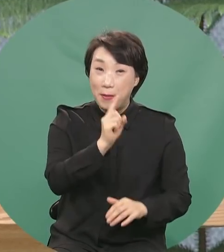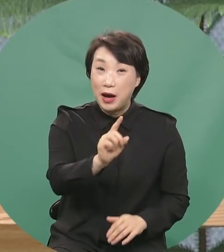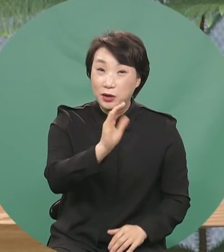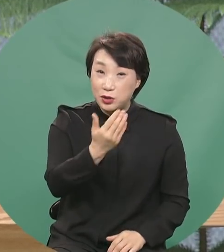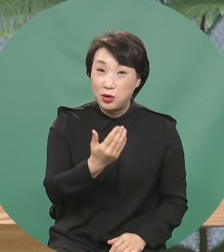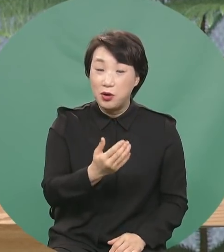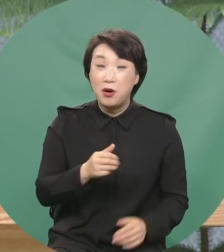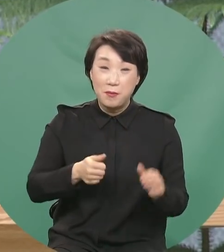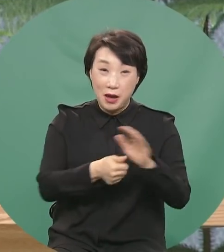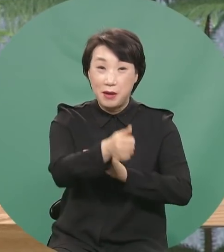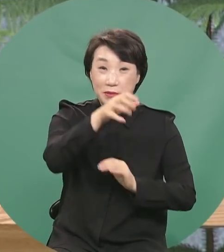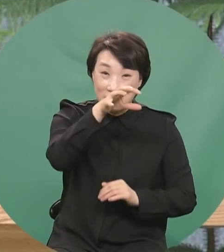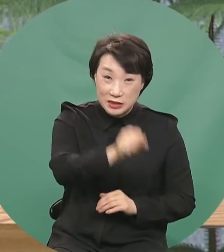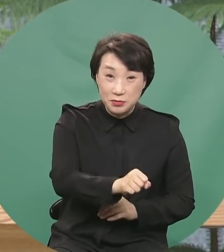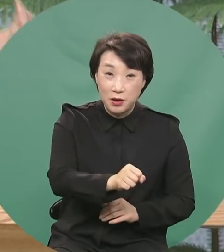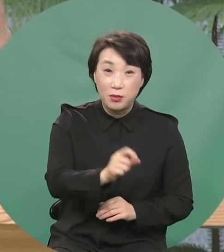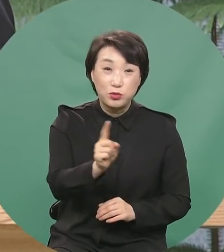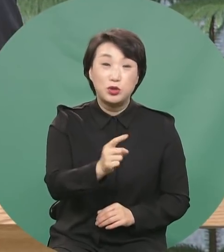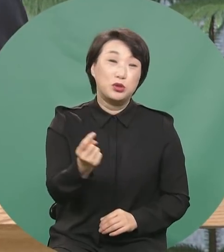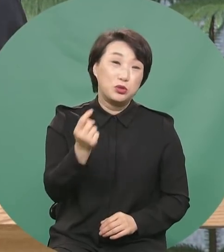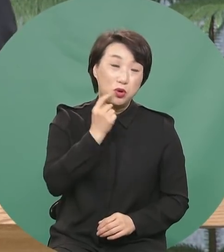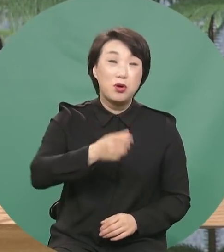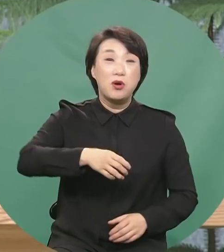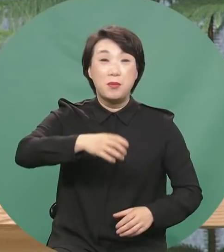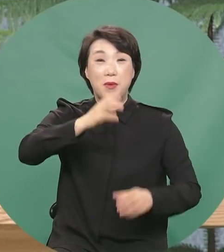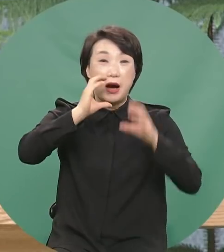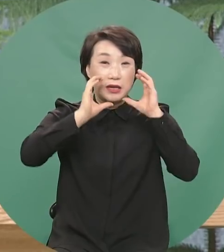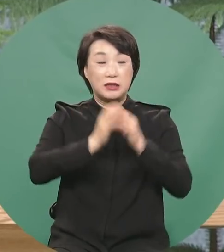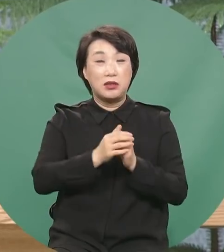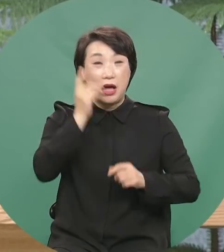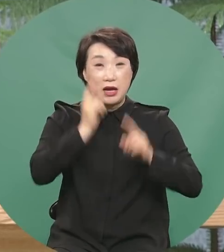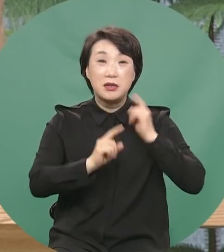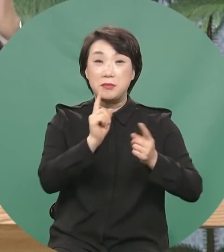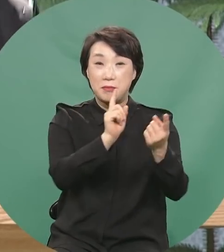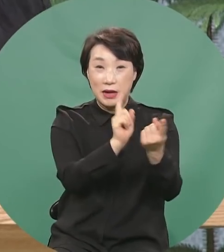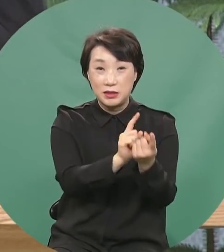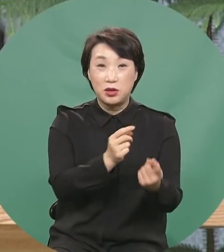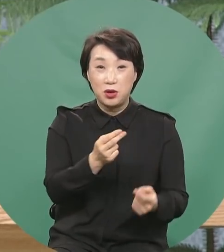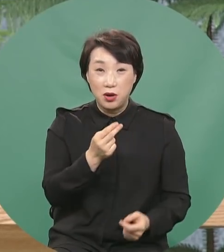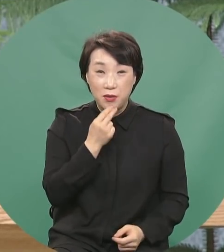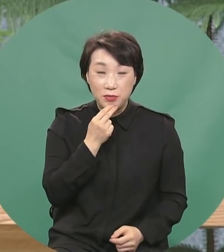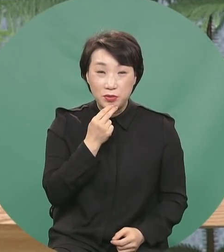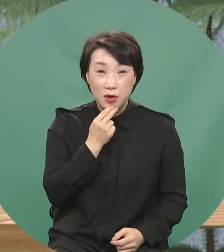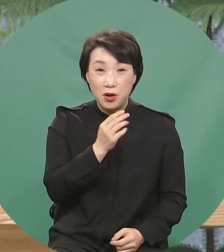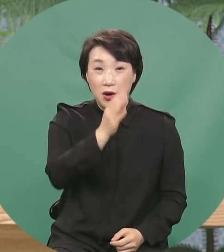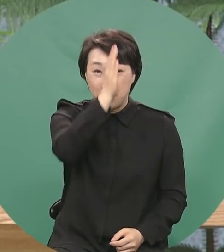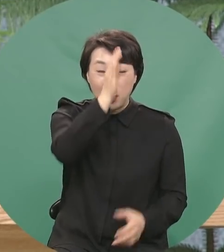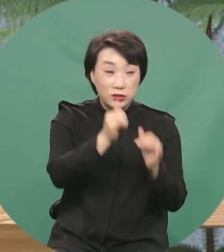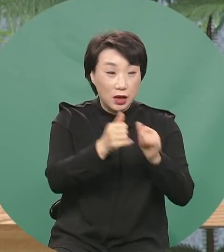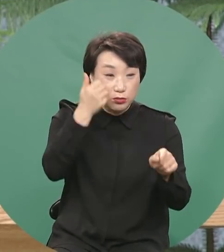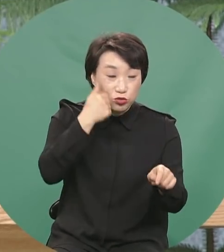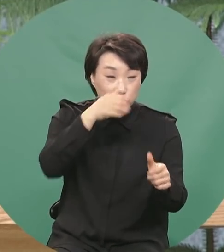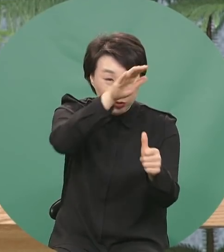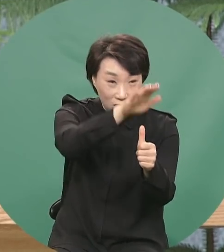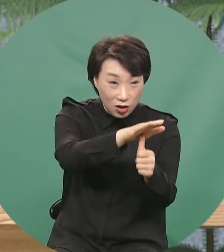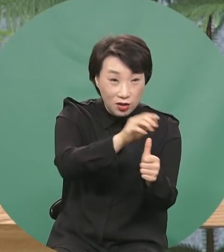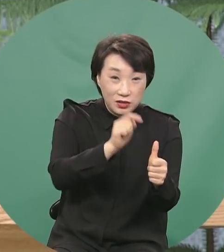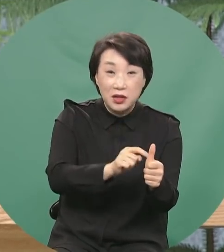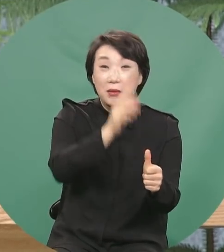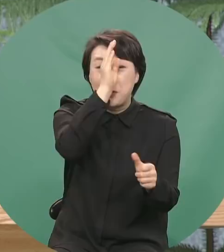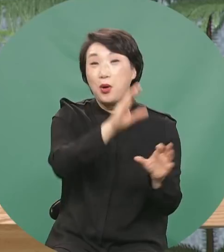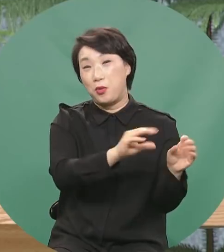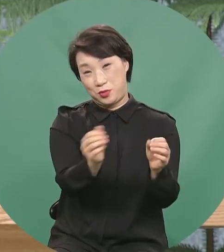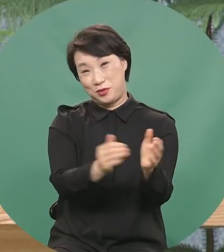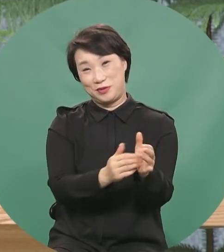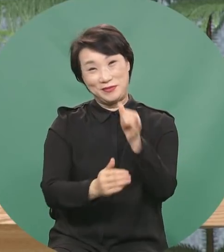말하며 뱀을 죽으며 무슨 독을 마실지라도 해를 받지 아니하며 병든 사람에게 손을 얹은